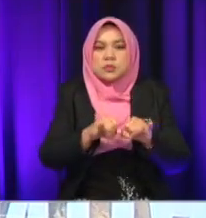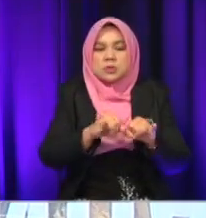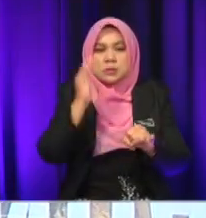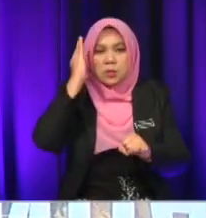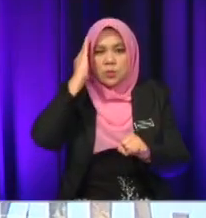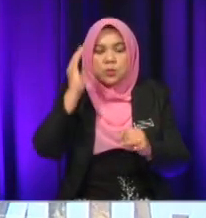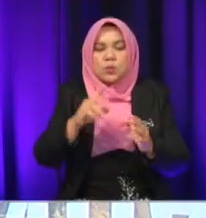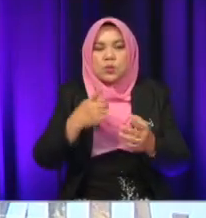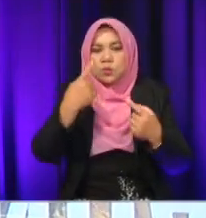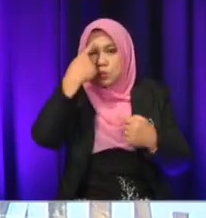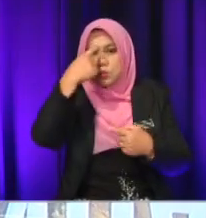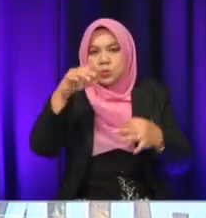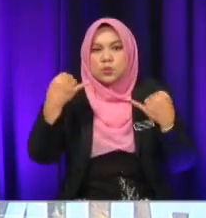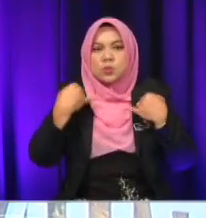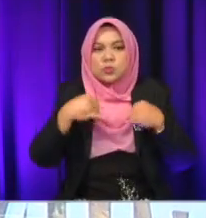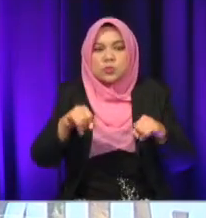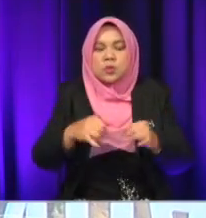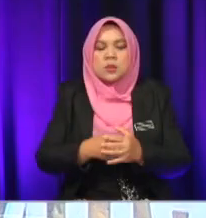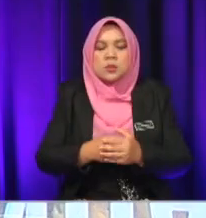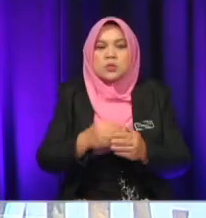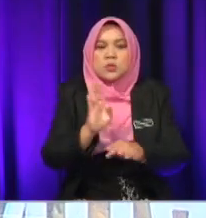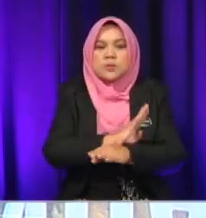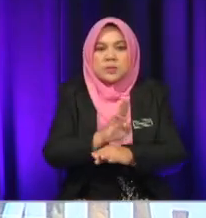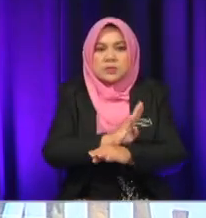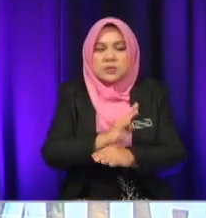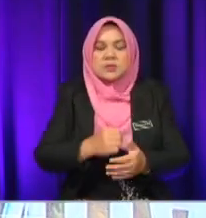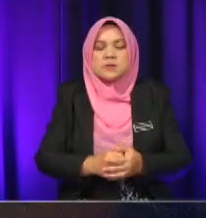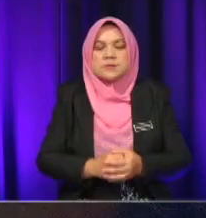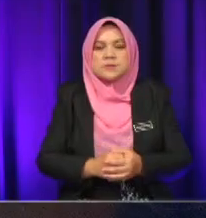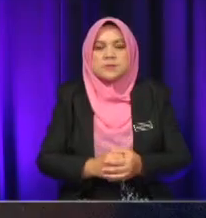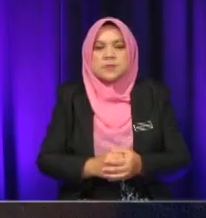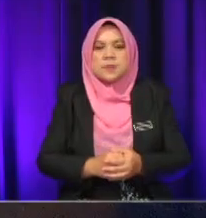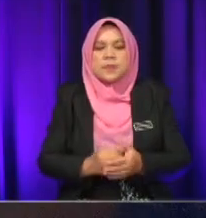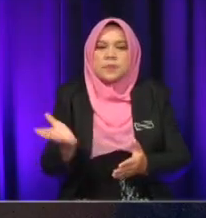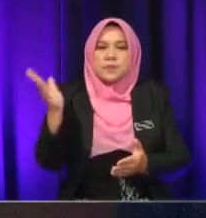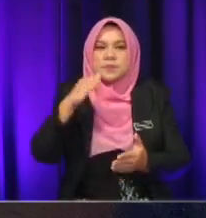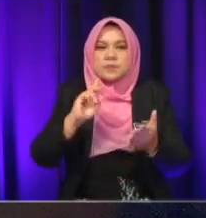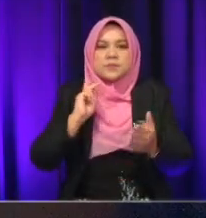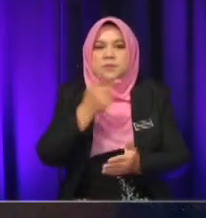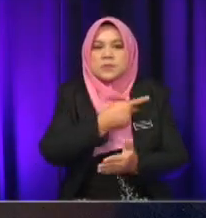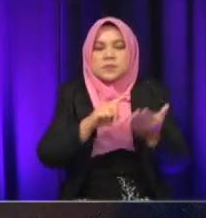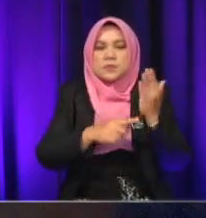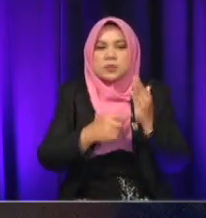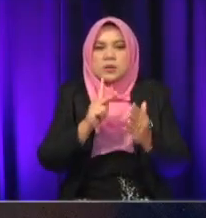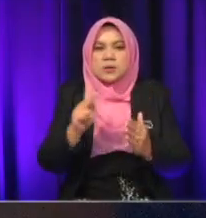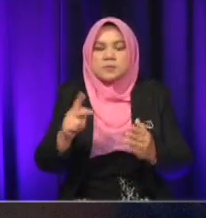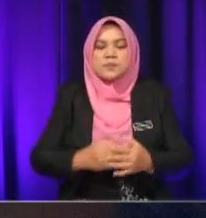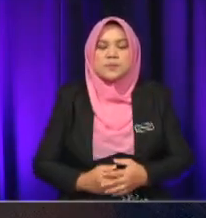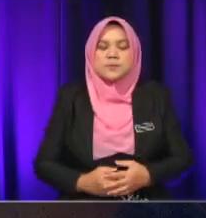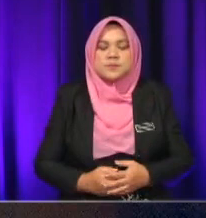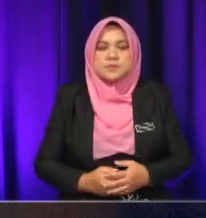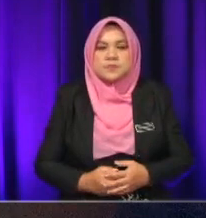bagaimana untuk memasarkan supaya boleh buat sebagai bisnes juga, kan cikgu? Ya, betul. Okey, jom cikgu kita mulakan. Okey, baik.